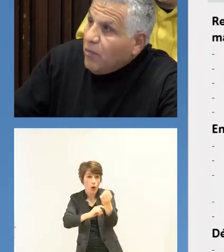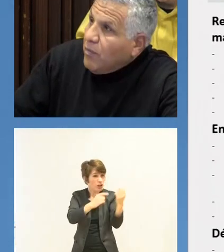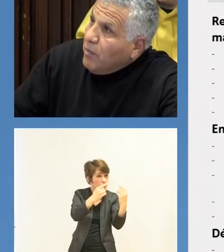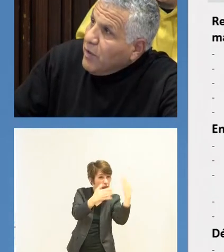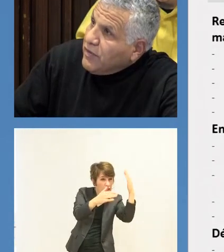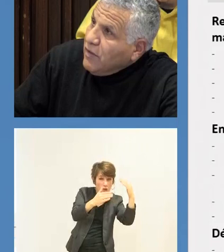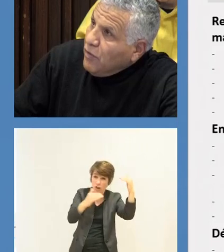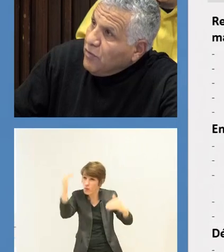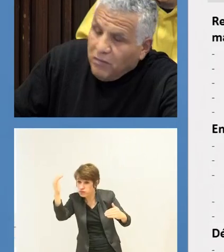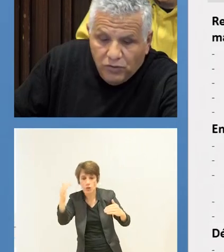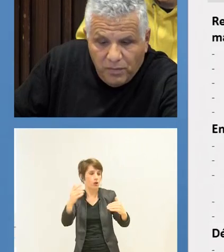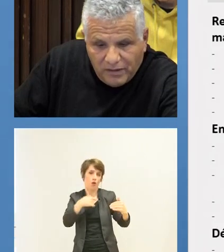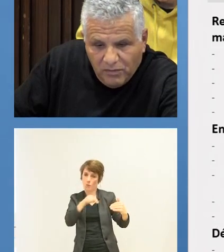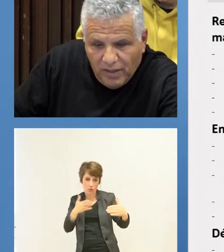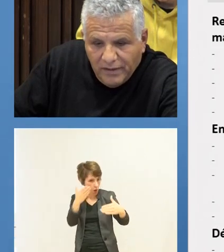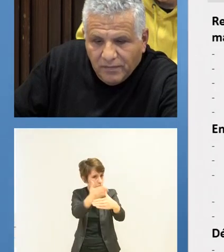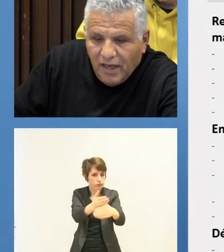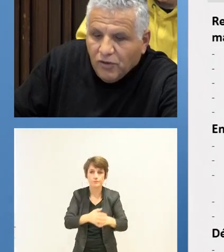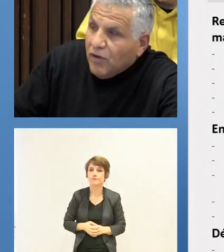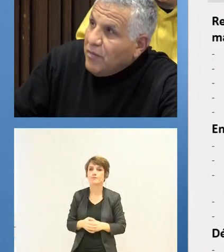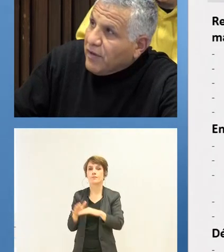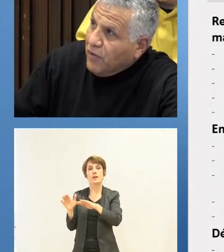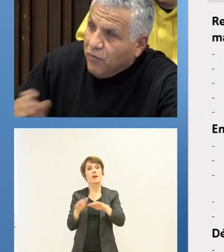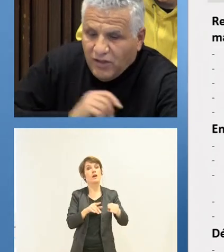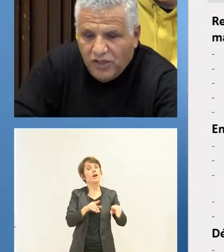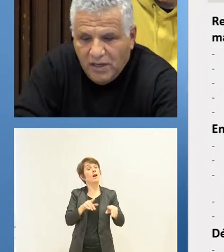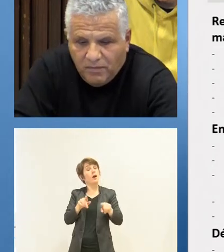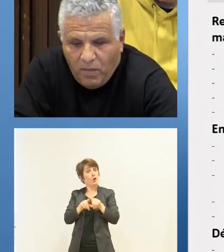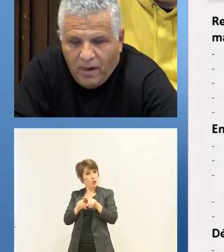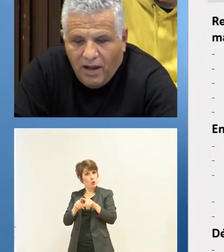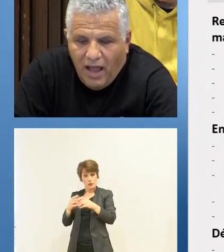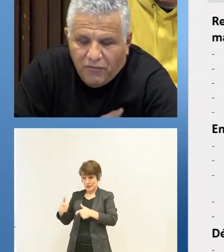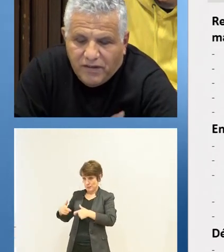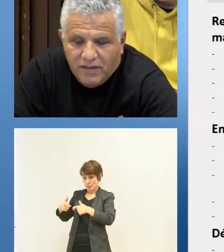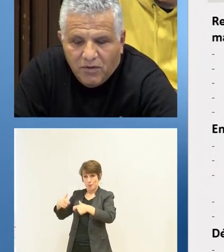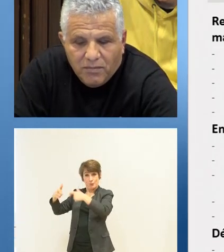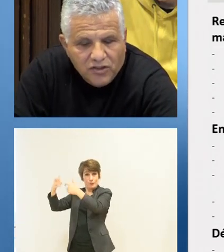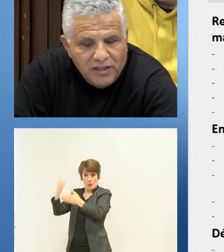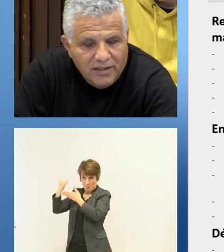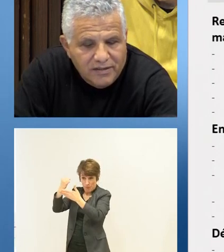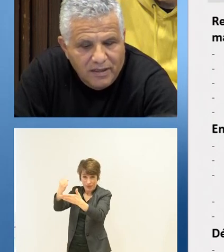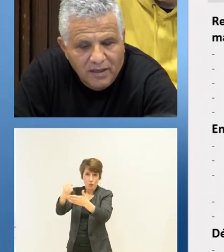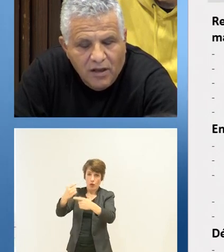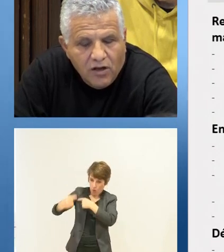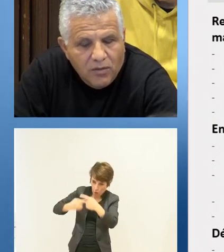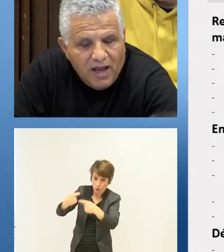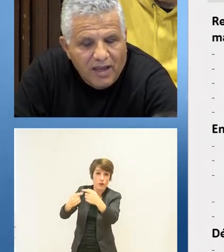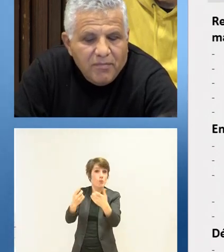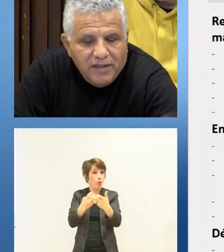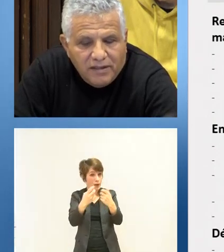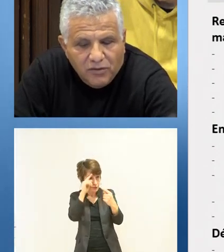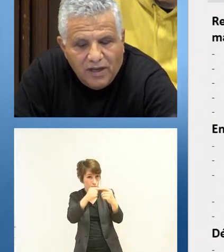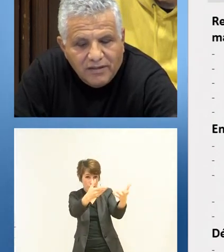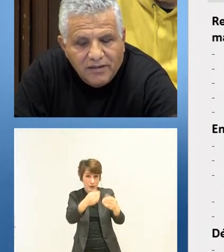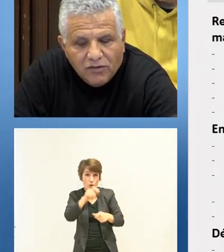mais aussi le renouvellement du patrimoine accueillant les personnes fragiles invisible marginalisés comme la